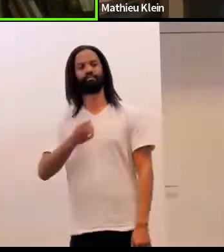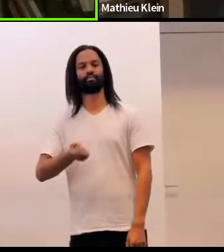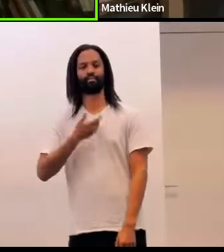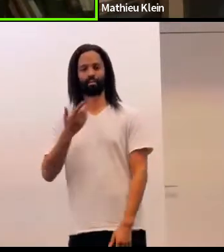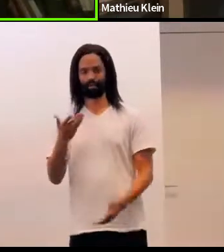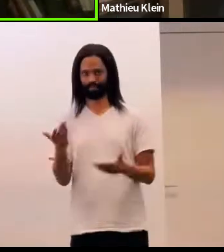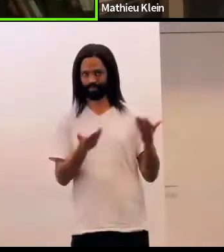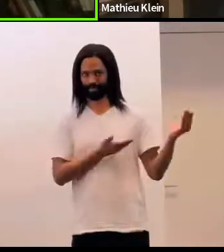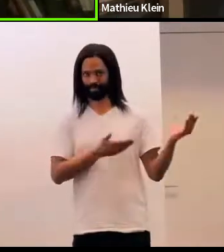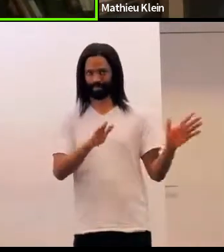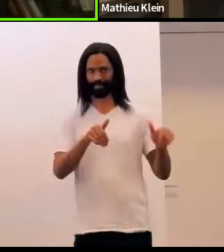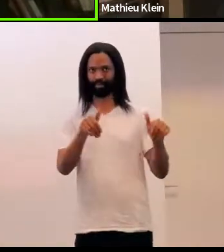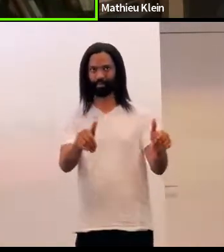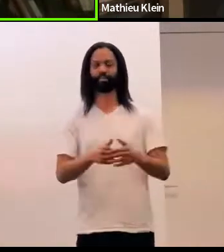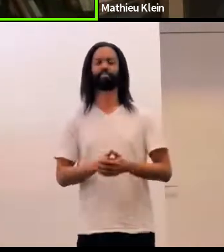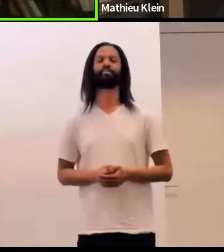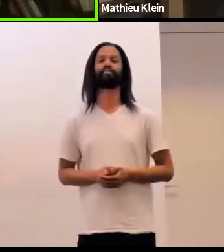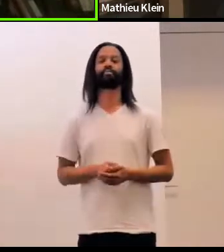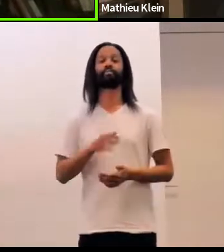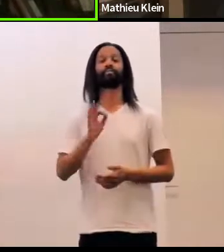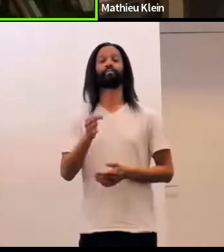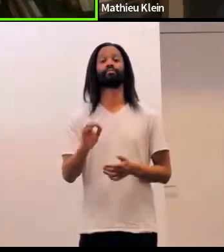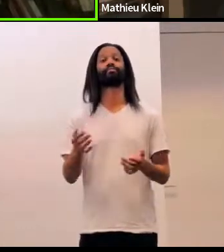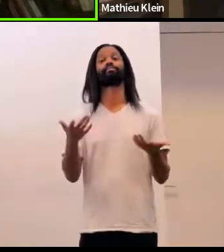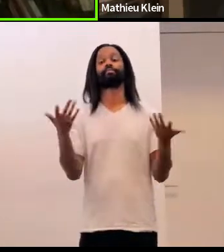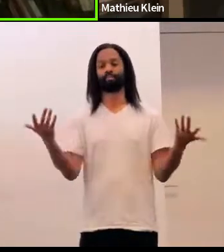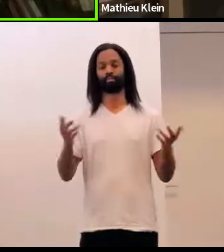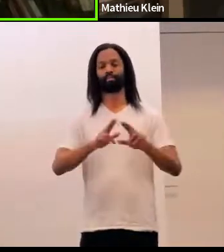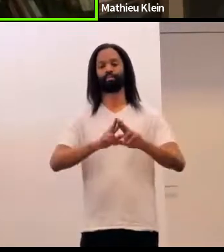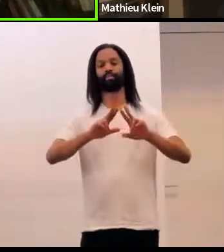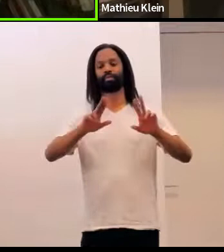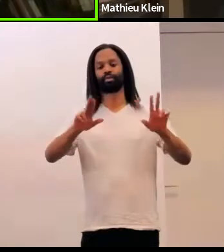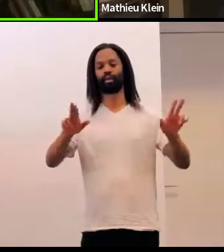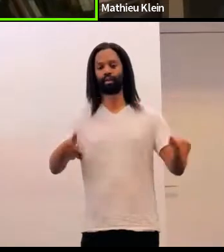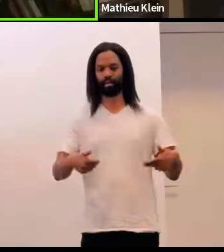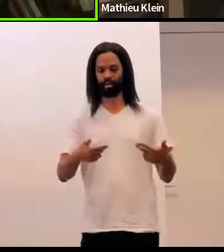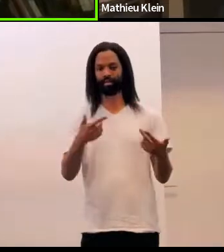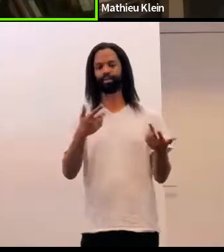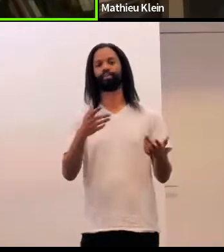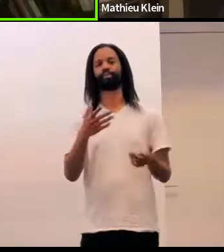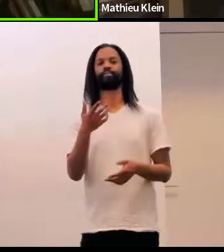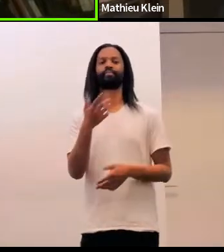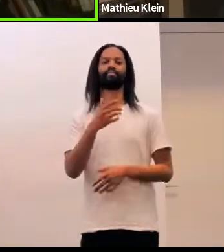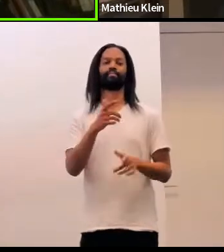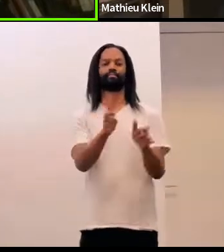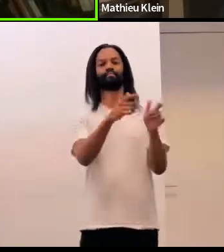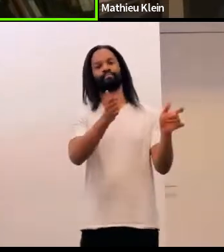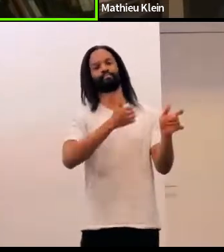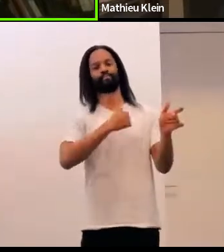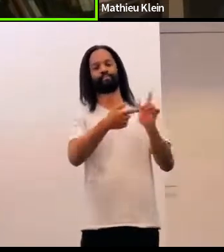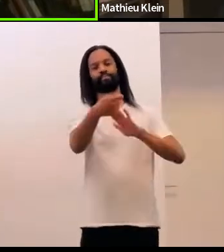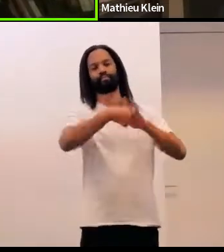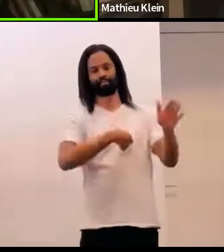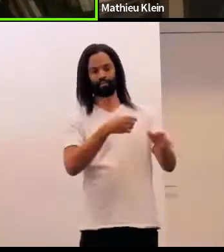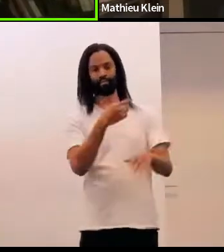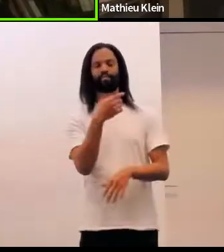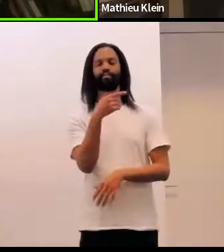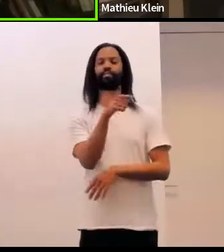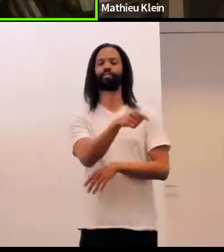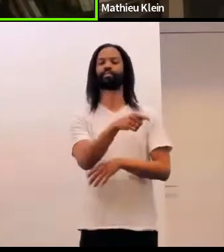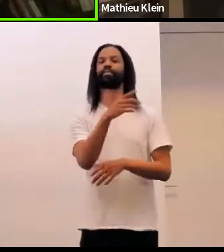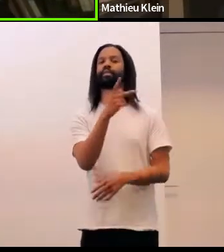s'agit d'une convention de mécénat avec la Banque Kolb à hauteur de 10 000 euros qui nous